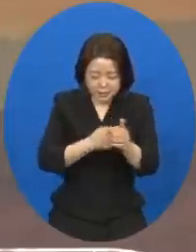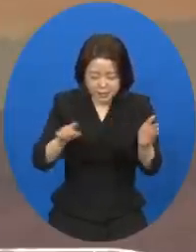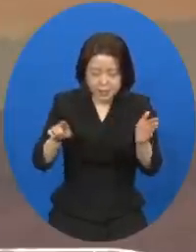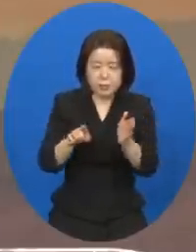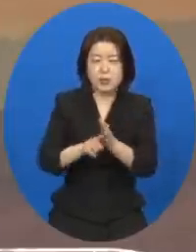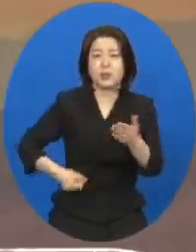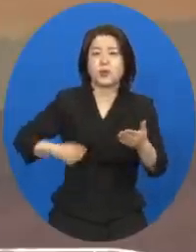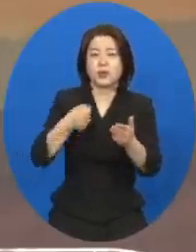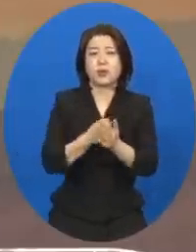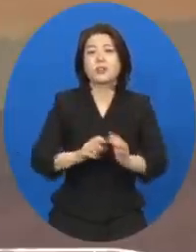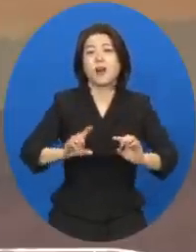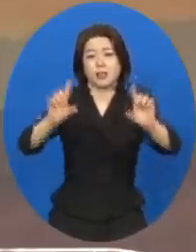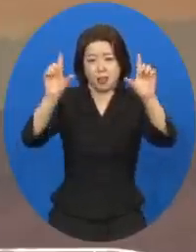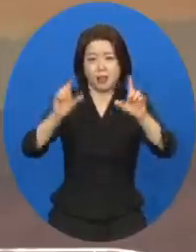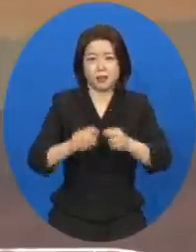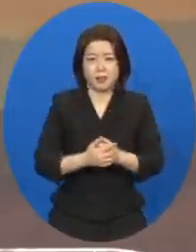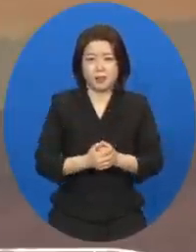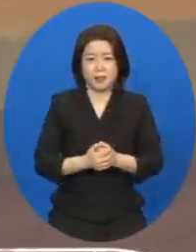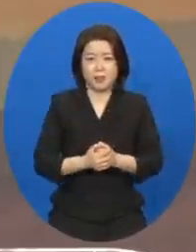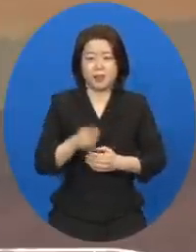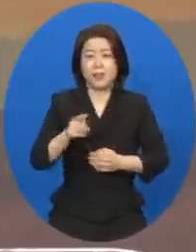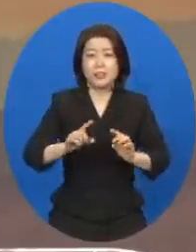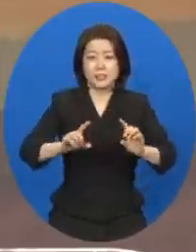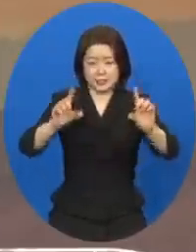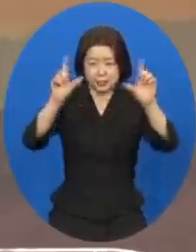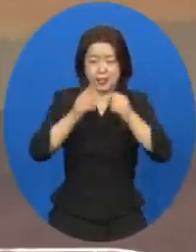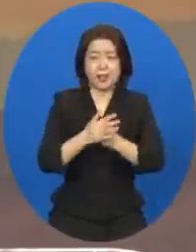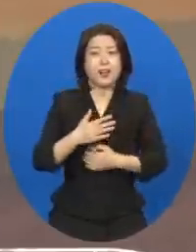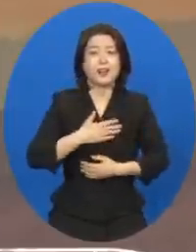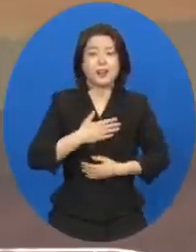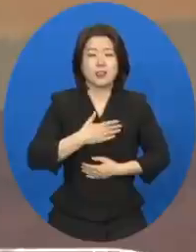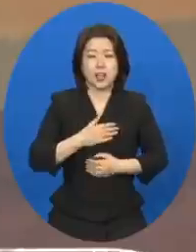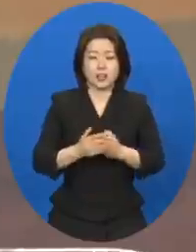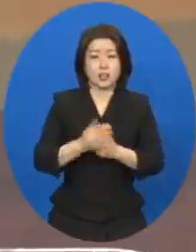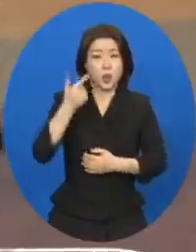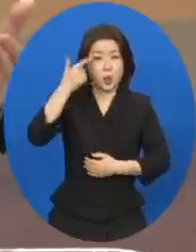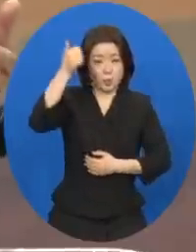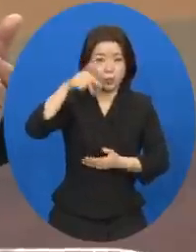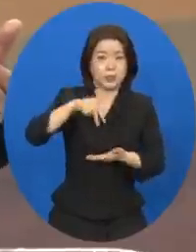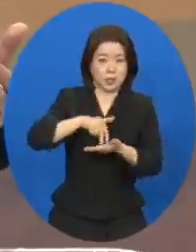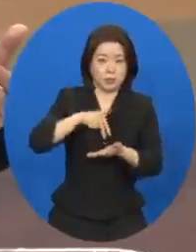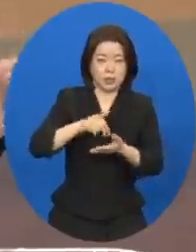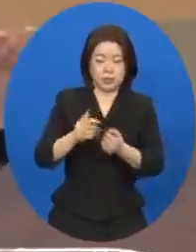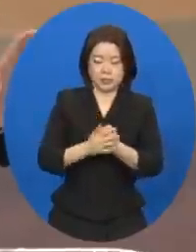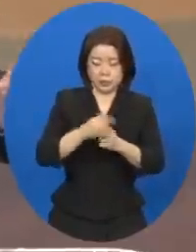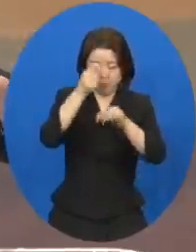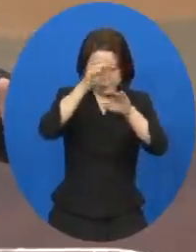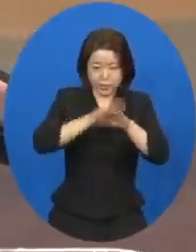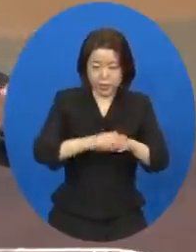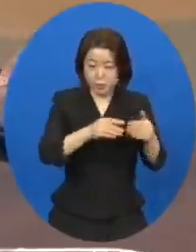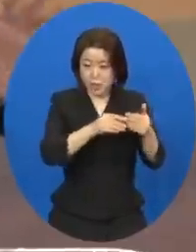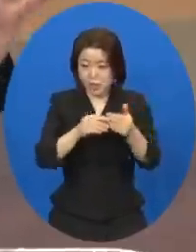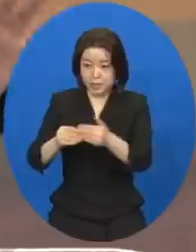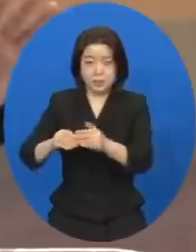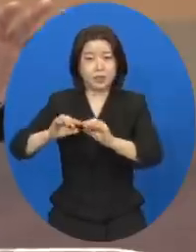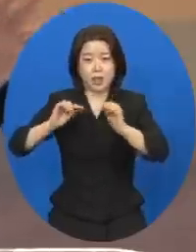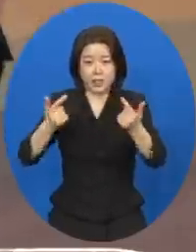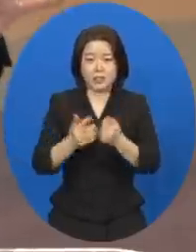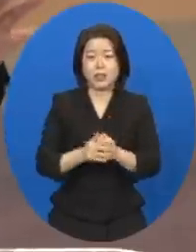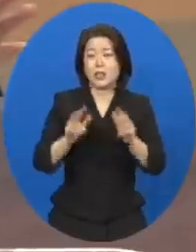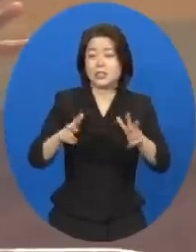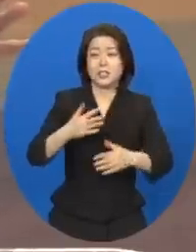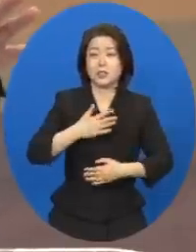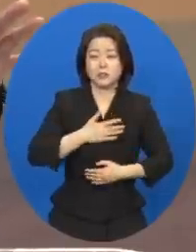날이에요. 그날 나는 목사로서 예배를 이끌어가는 게 아니고 지금